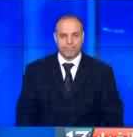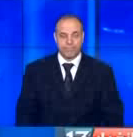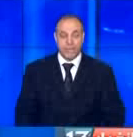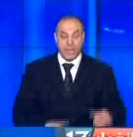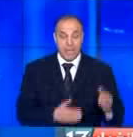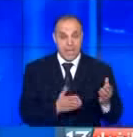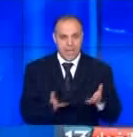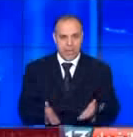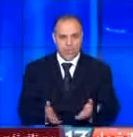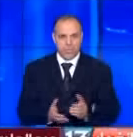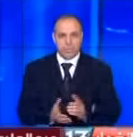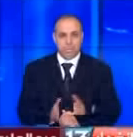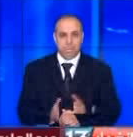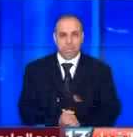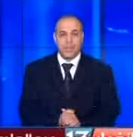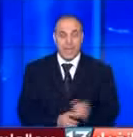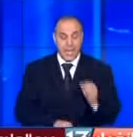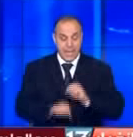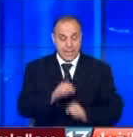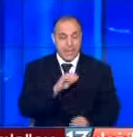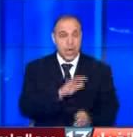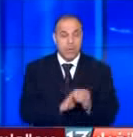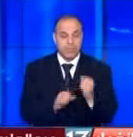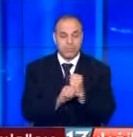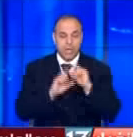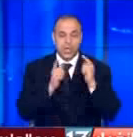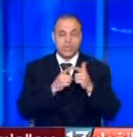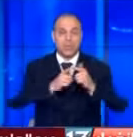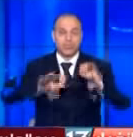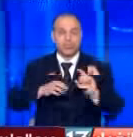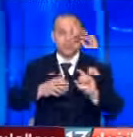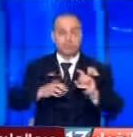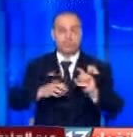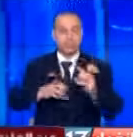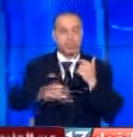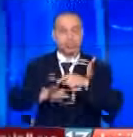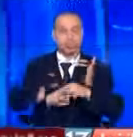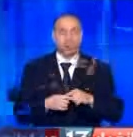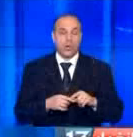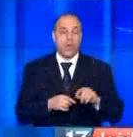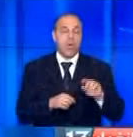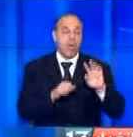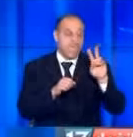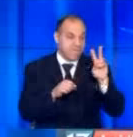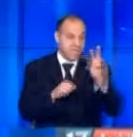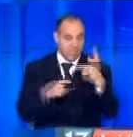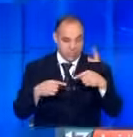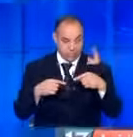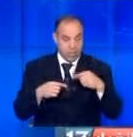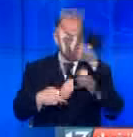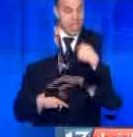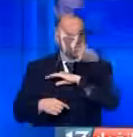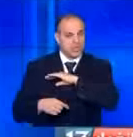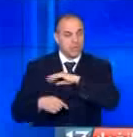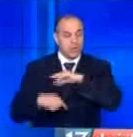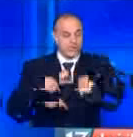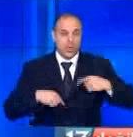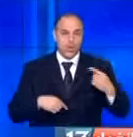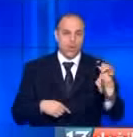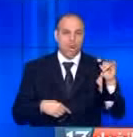أهلا بكم. انطلقت اليوم أشغال اللجنة الكبرى المشتركة في دورها 21 تحت إشراف رئيس الحكومة يوسف